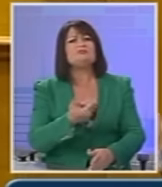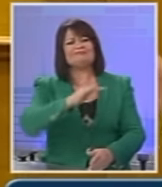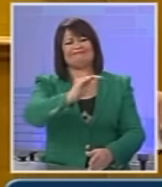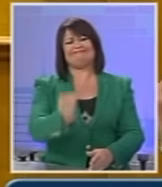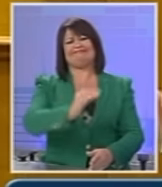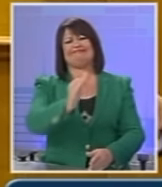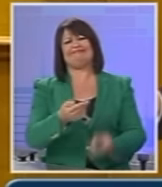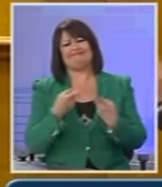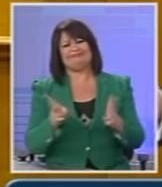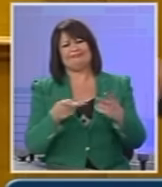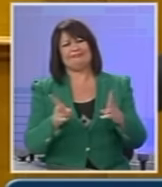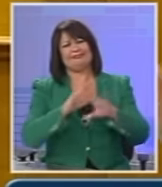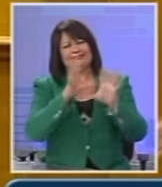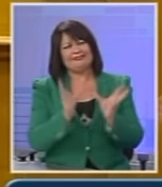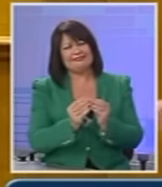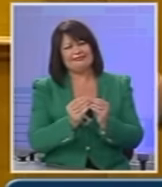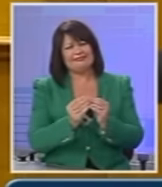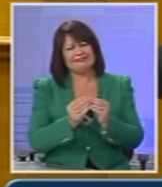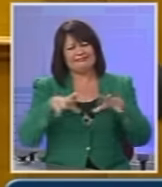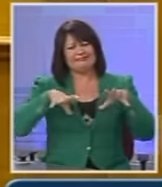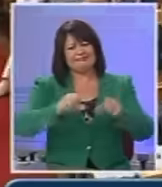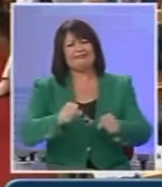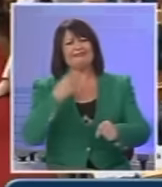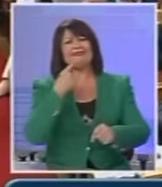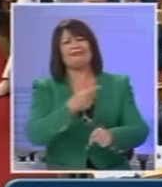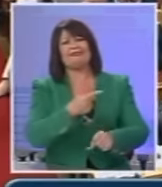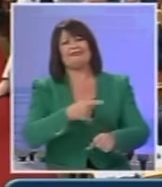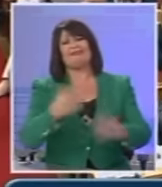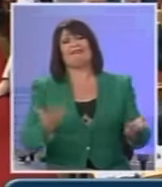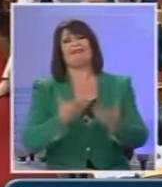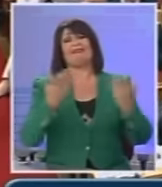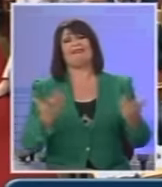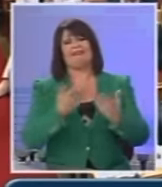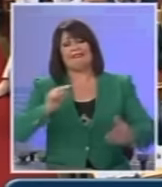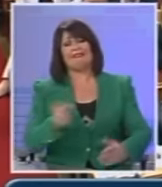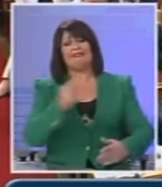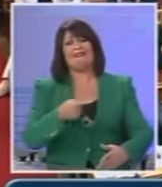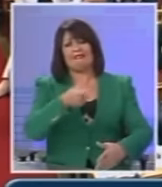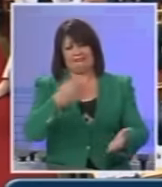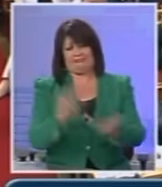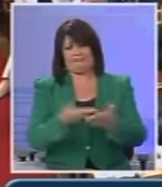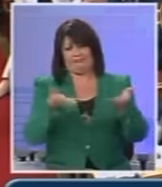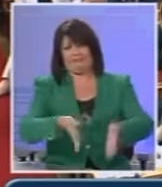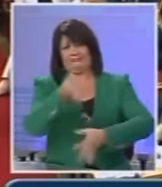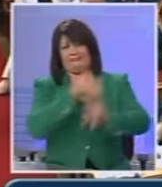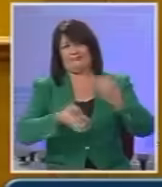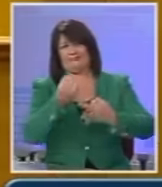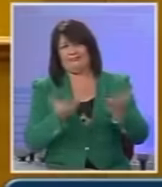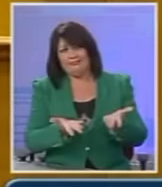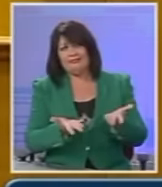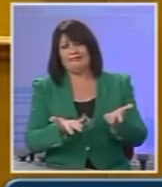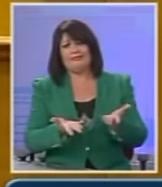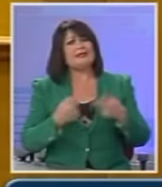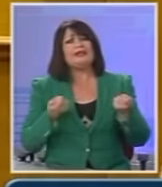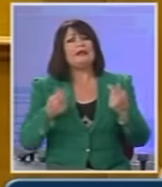χαϊδεύετε και δήθεν όλοι αυτοί οι ολιγάρχες σας κυνηγάνε και σας υποτιτεύονται. Εδώ είμαστε να τα πούμε.